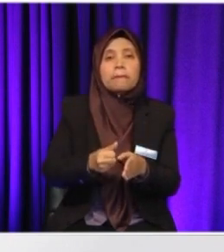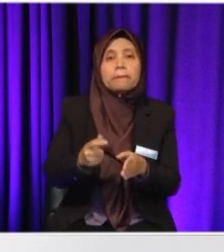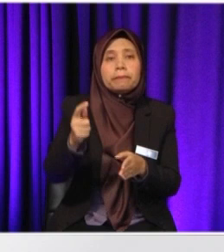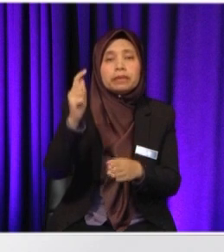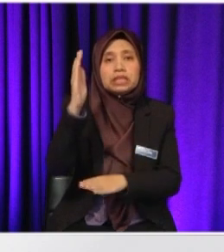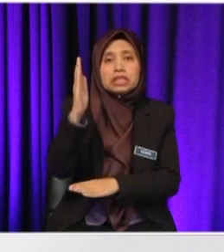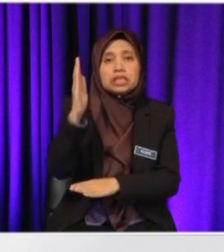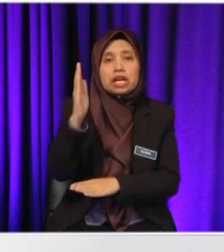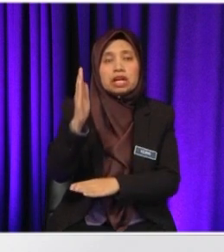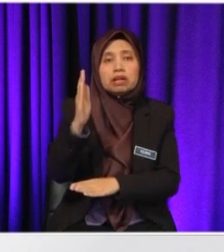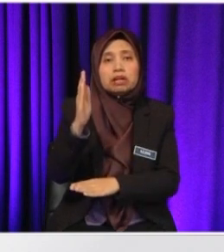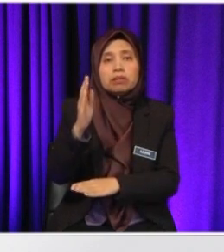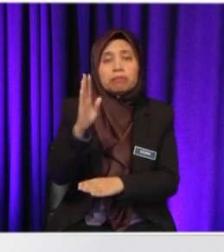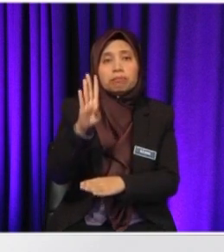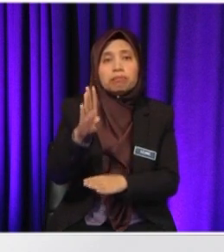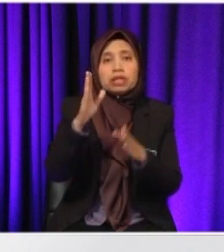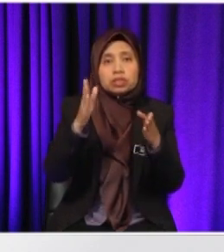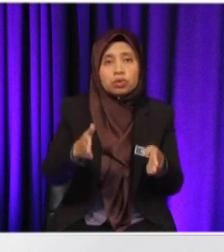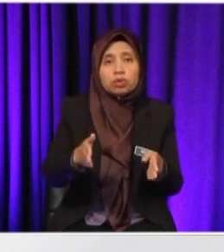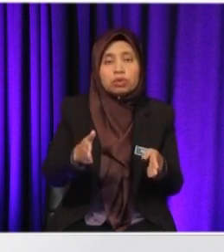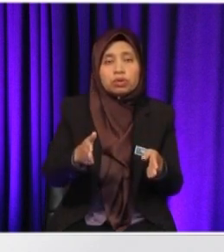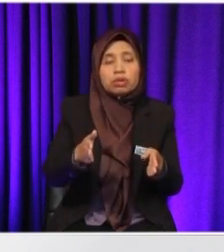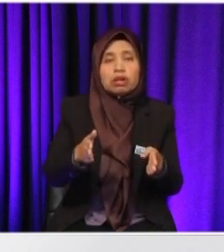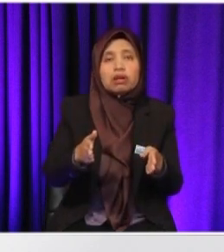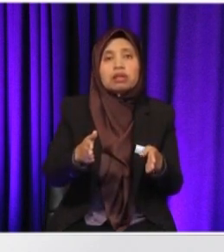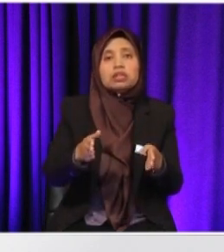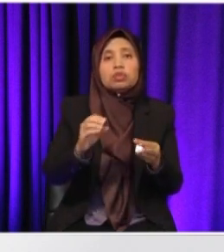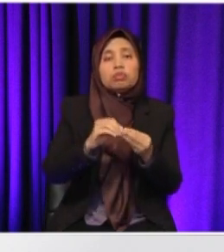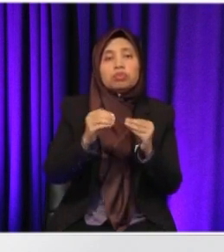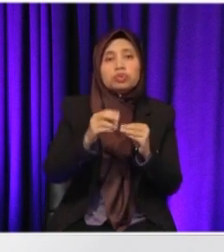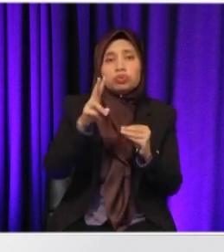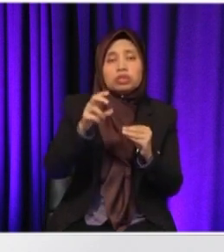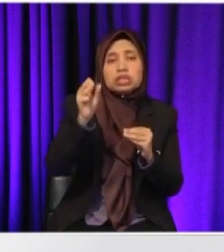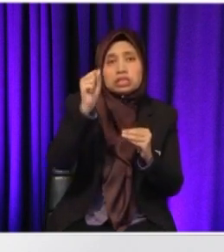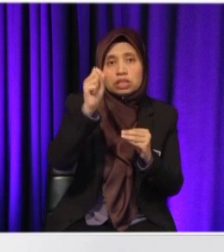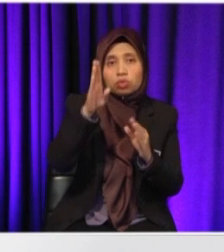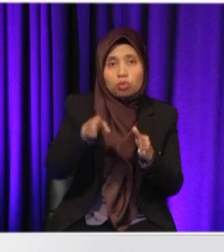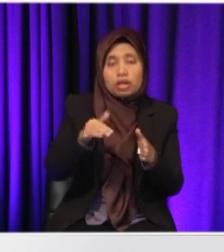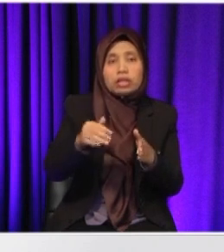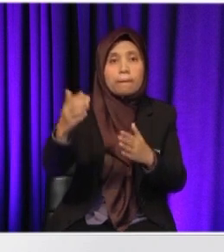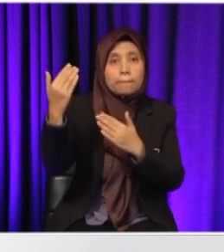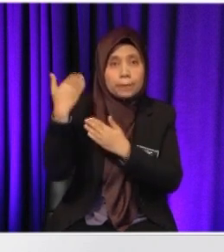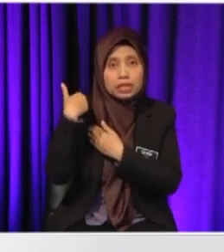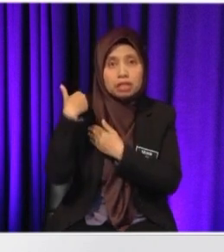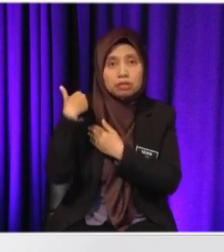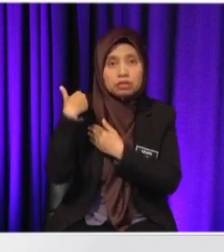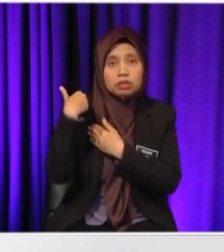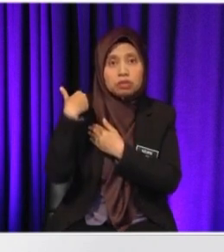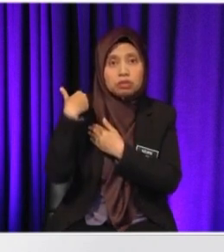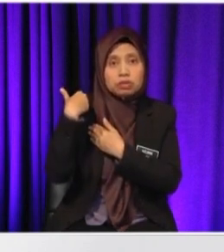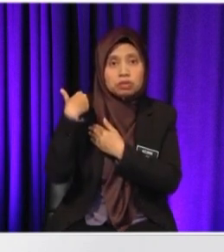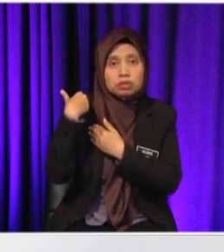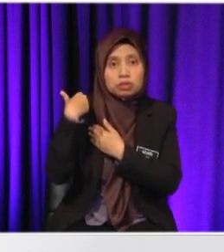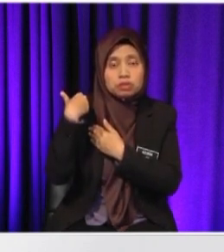halnya sebagai penumpang wakil penumpang lain. Yang kedua adalah seorang yang bertanggungjawab